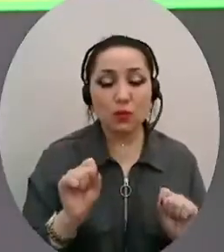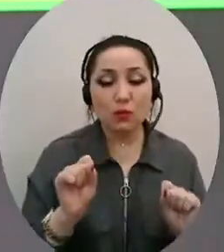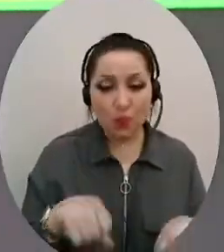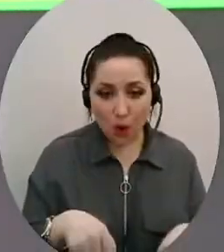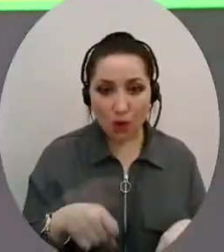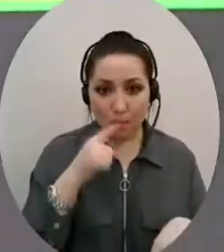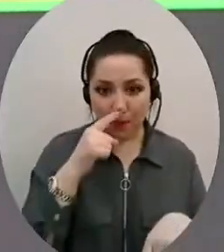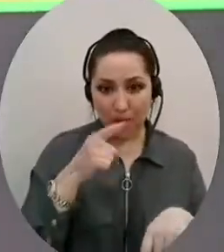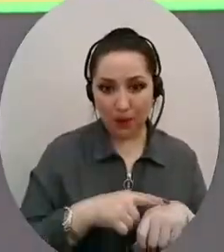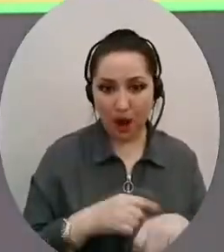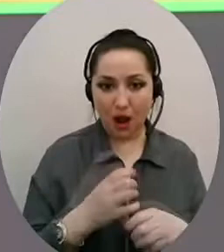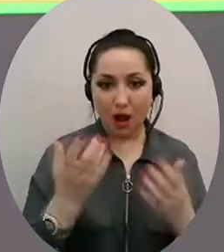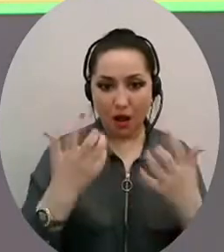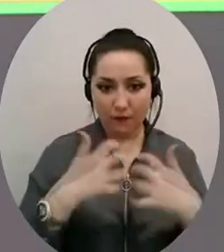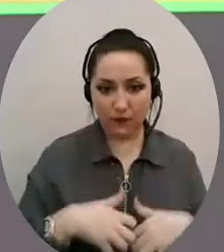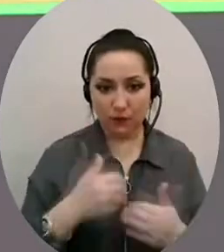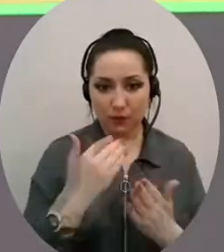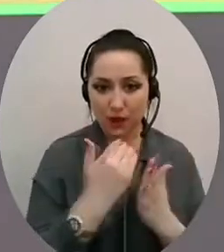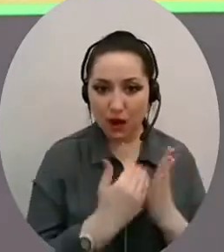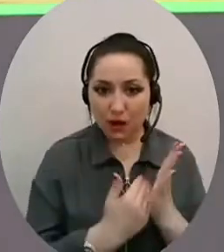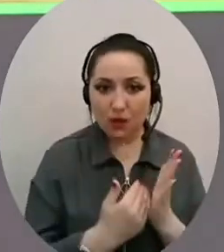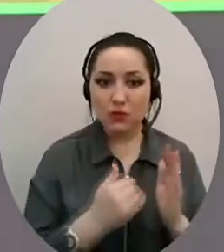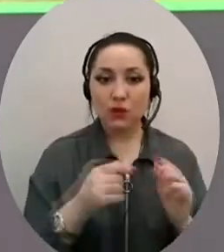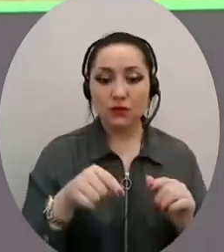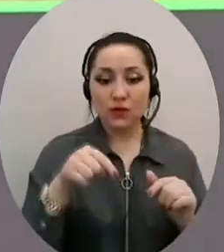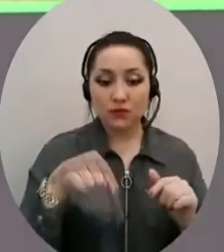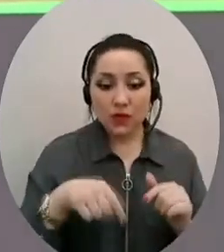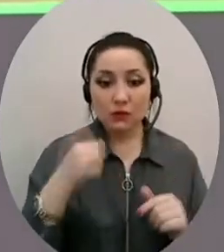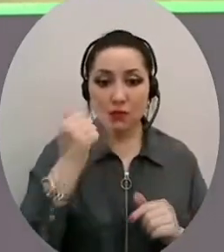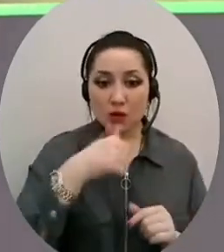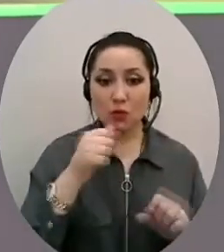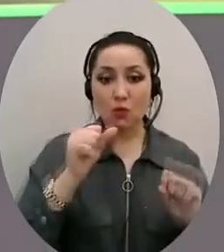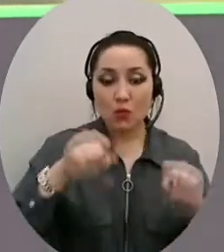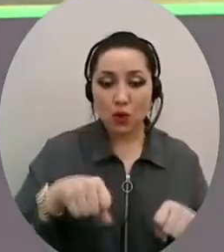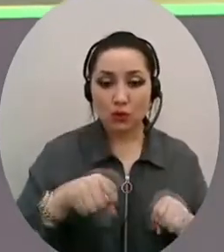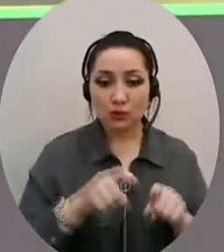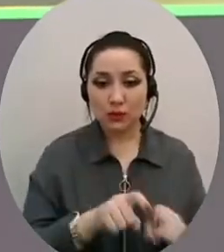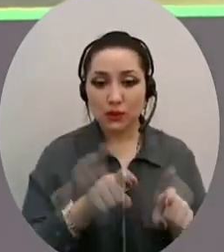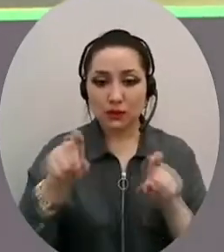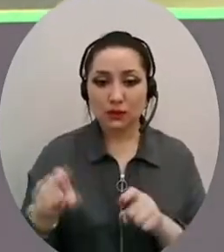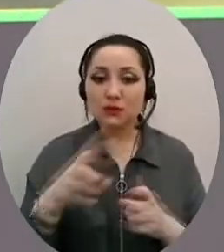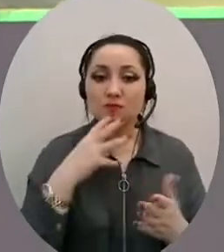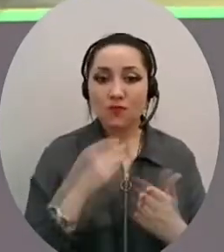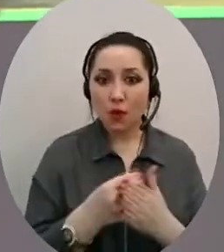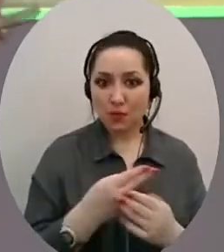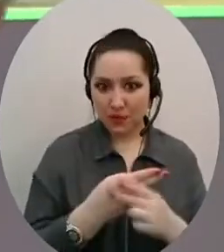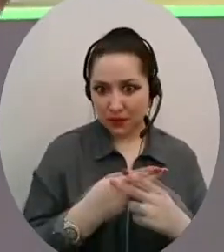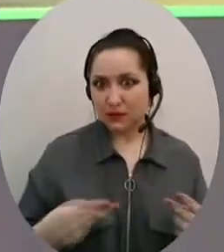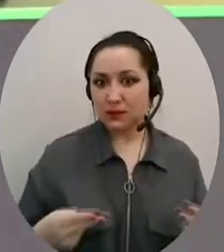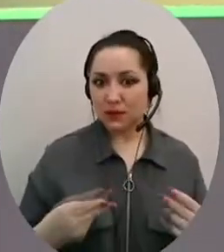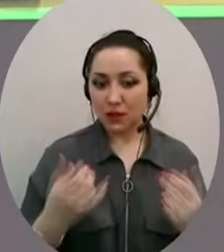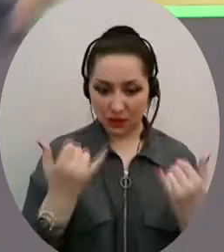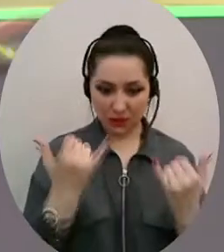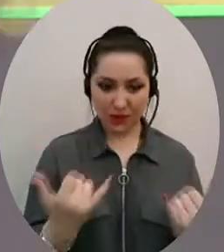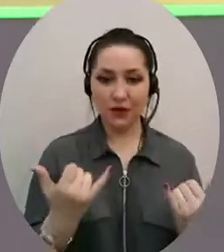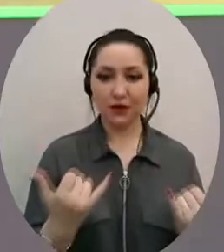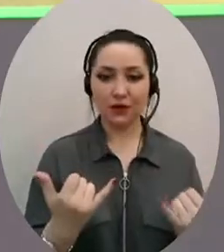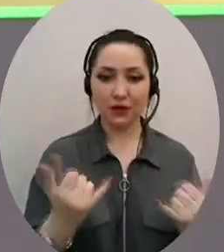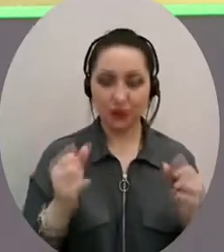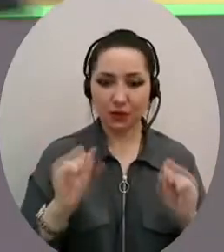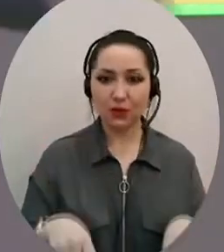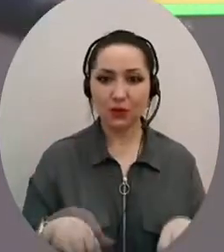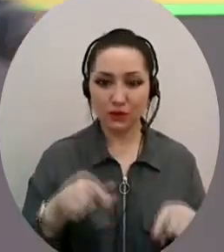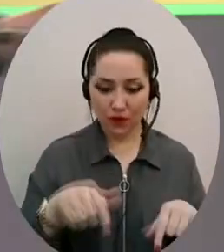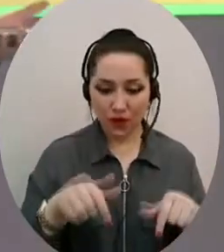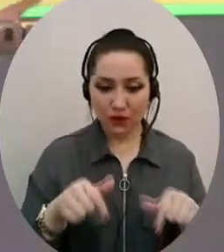попасть в автопрограмму в этом году, вы уже в этом году можете пересесть на свой Mercedes. Представляете, можете уже сегодня, в этом